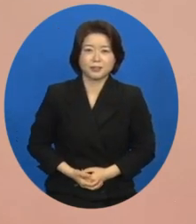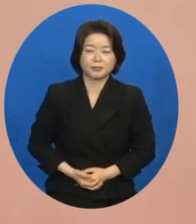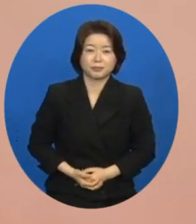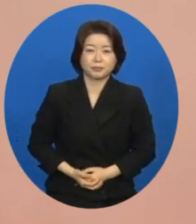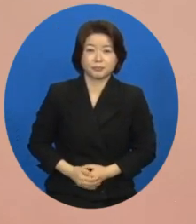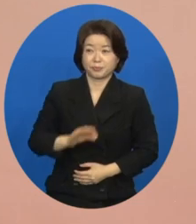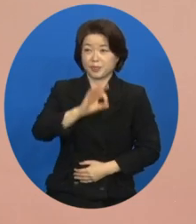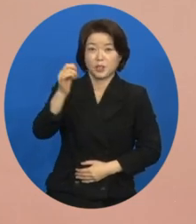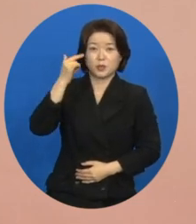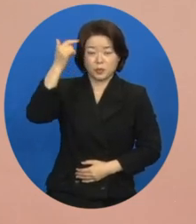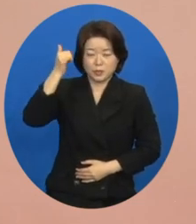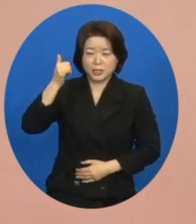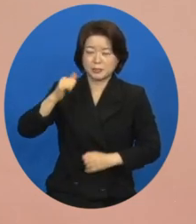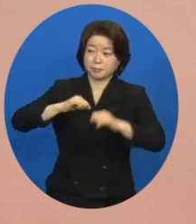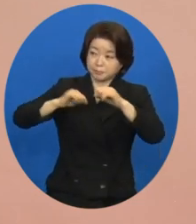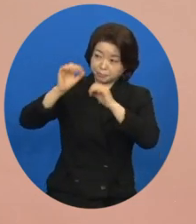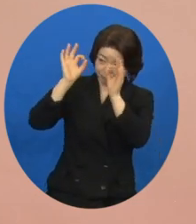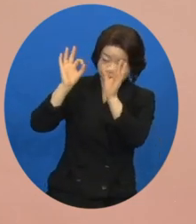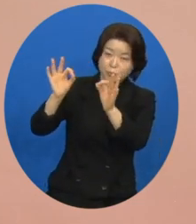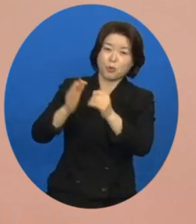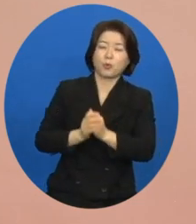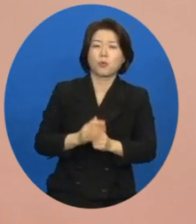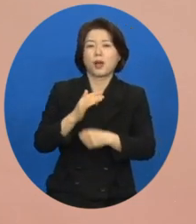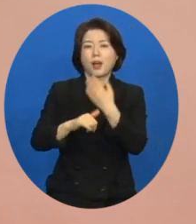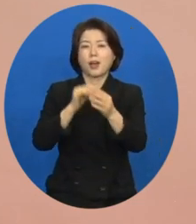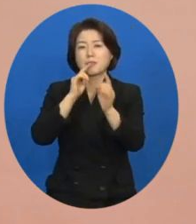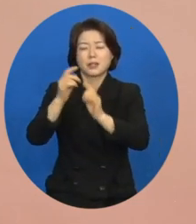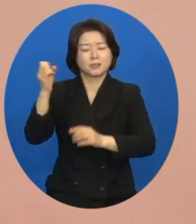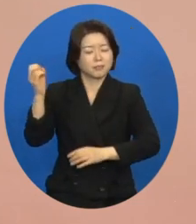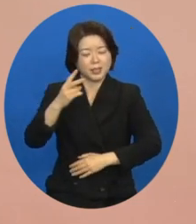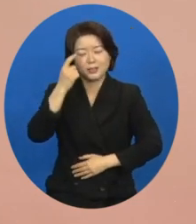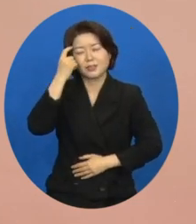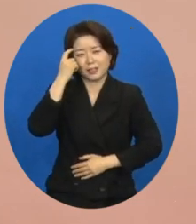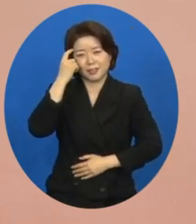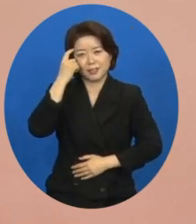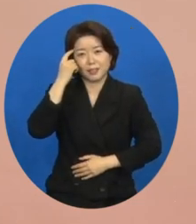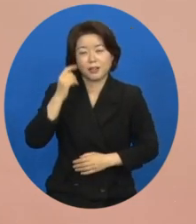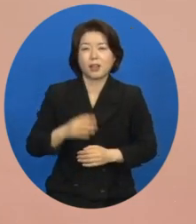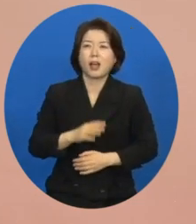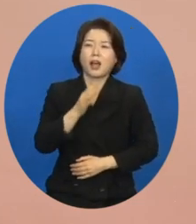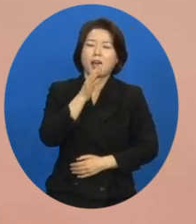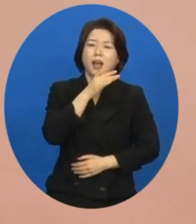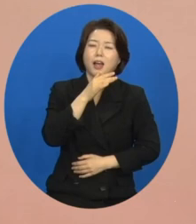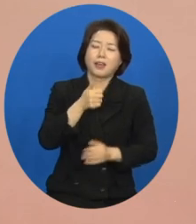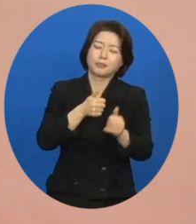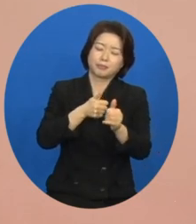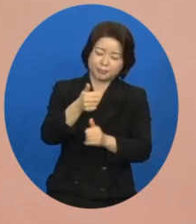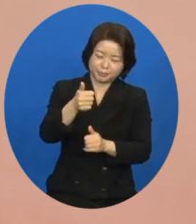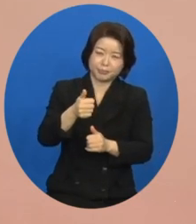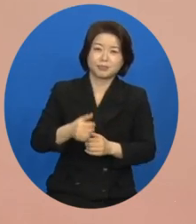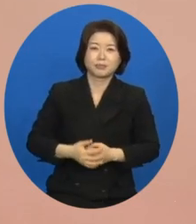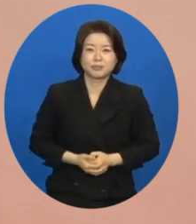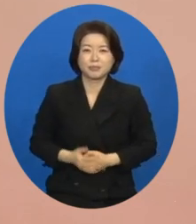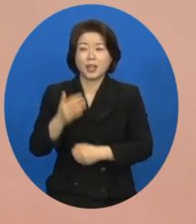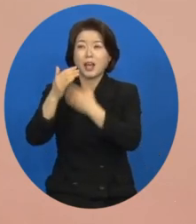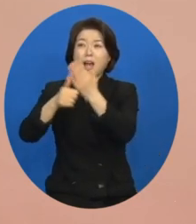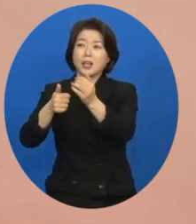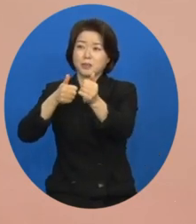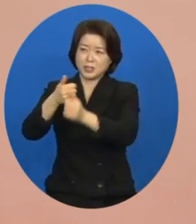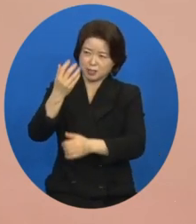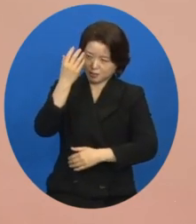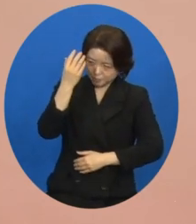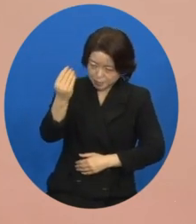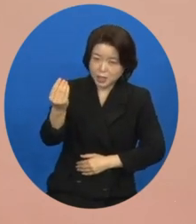유 목사님 목회를 보면서 하나님 말씀 다시 생각했어요. 아, 이겼구나. 하나님 이기는 걸